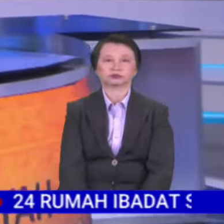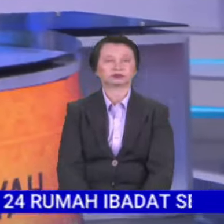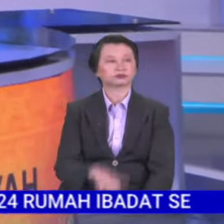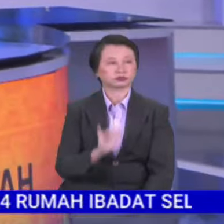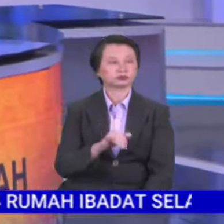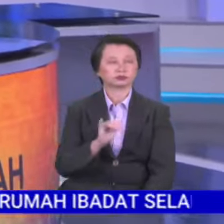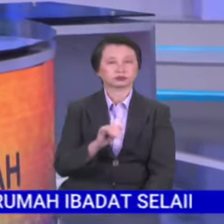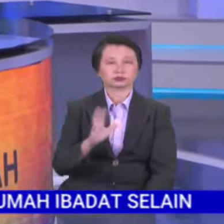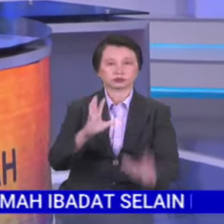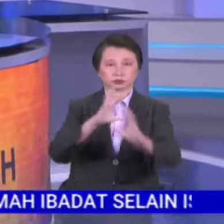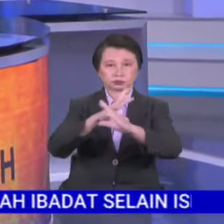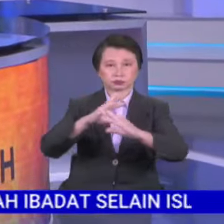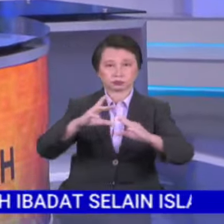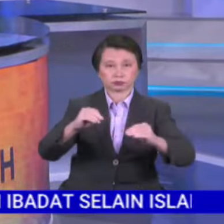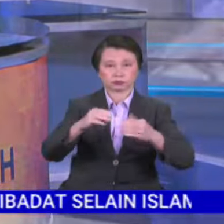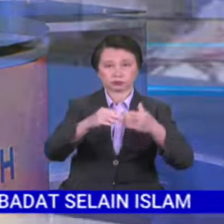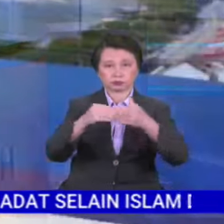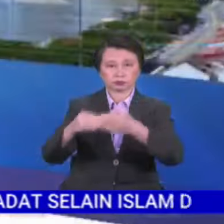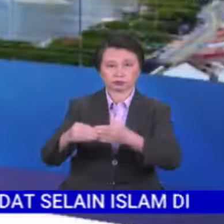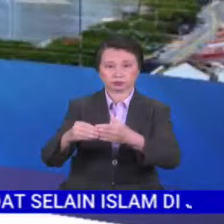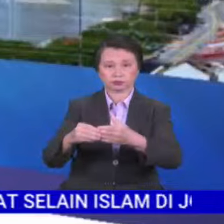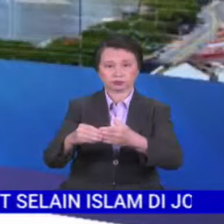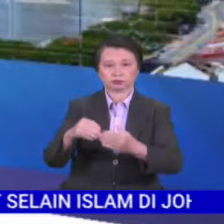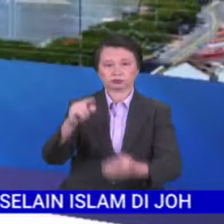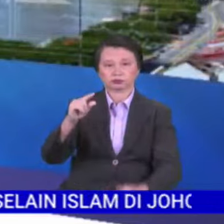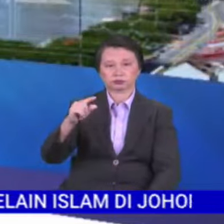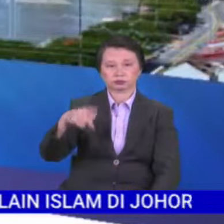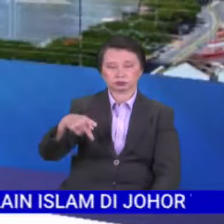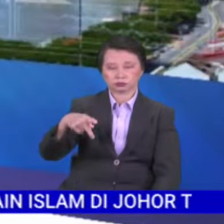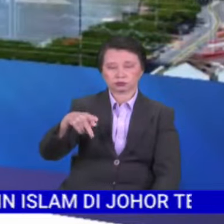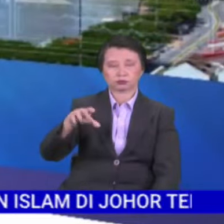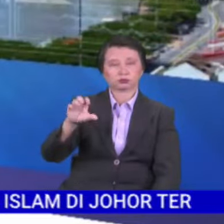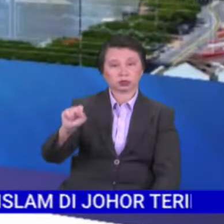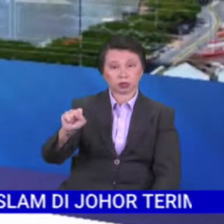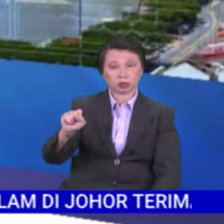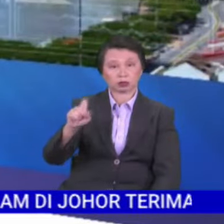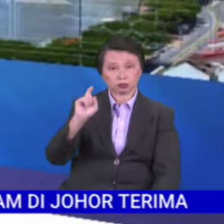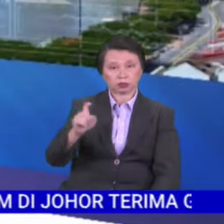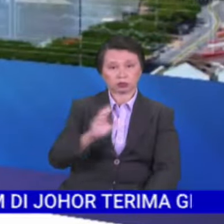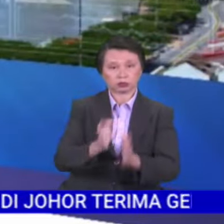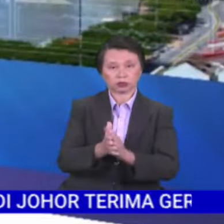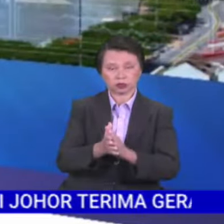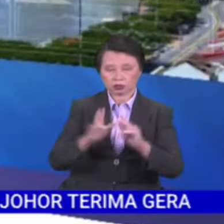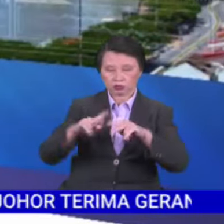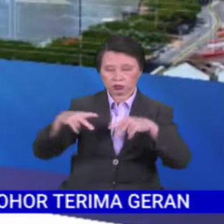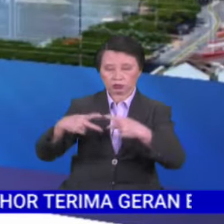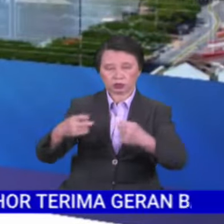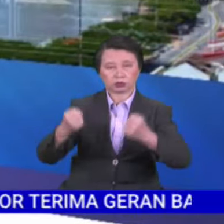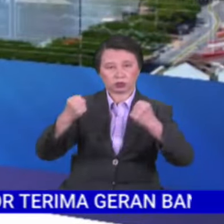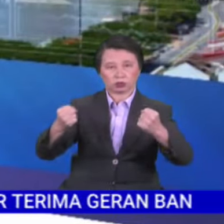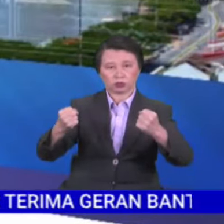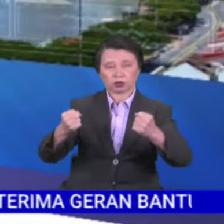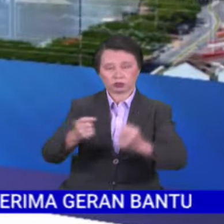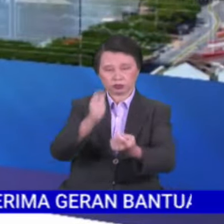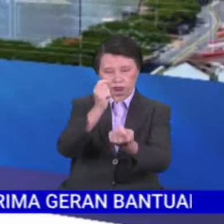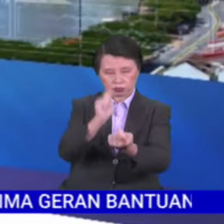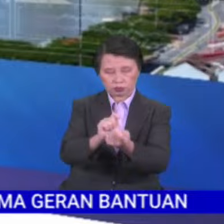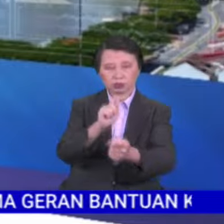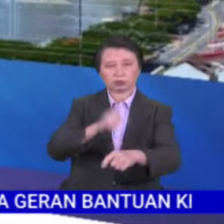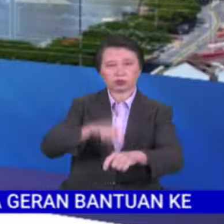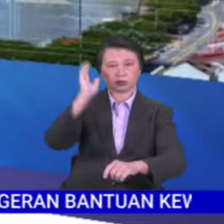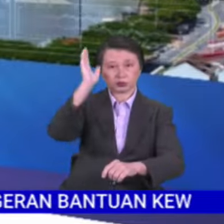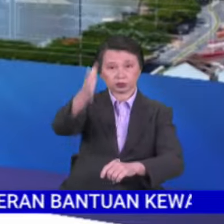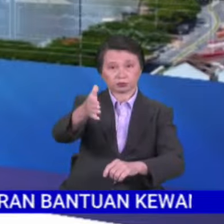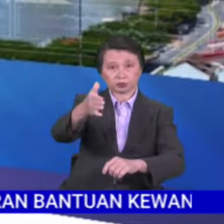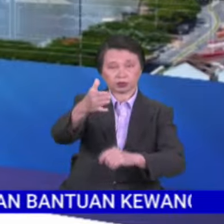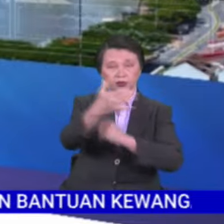Ya, dia Sarawak yang diterajui oleh gabungan Parti Sarawak GPS perlu menjadi sebuah parti yang kuat dalam menentukan masa